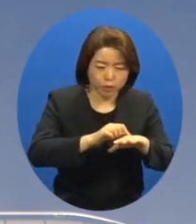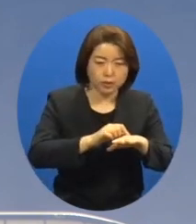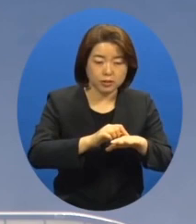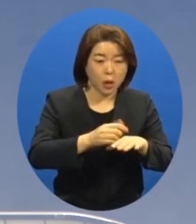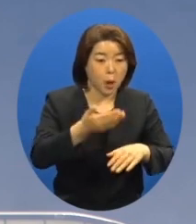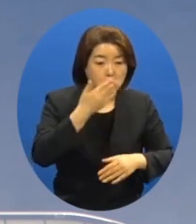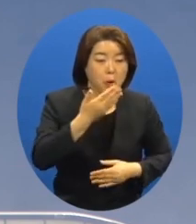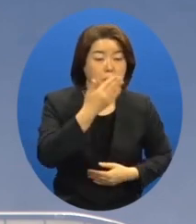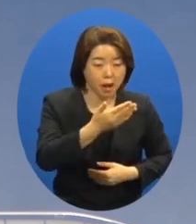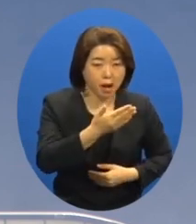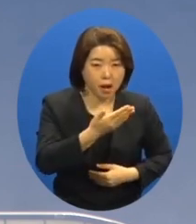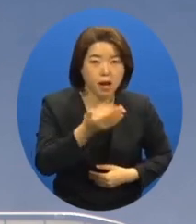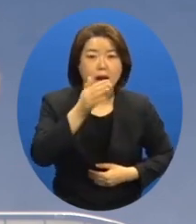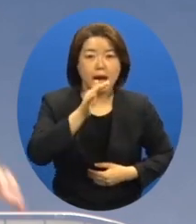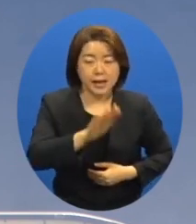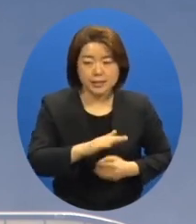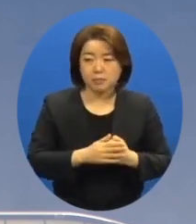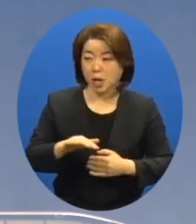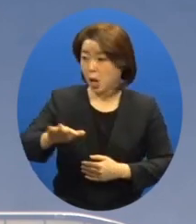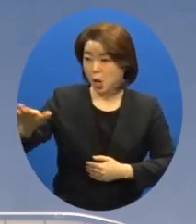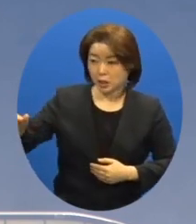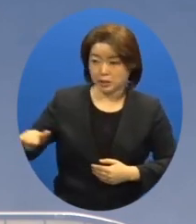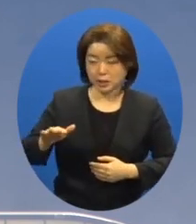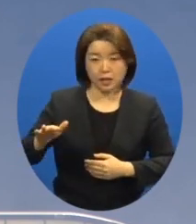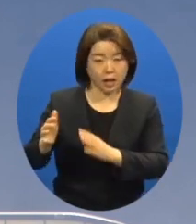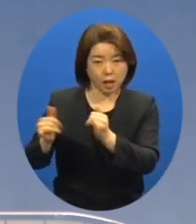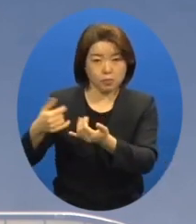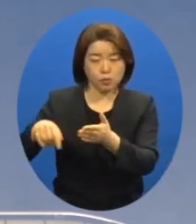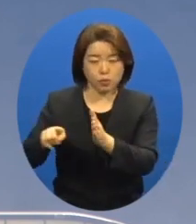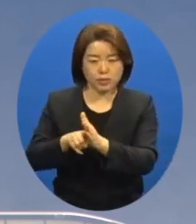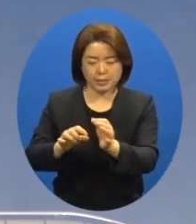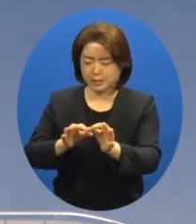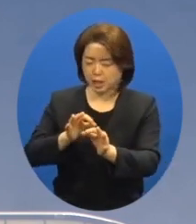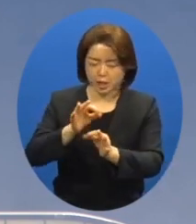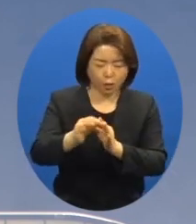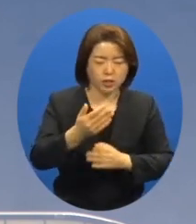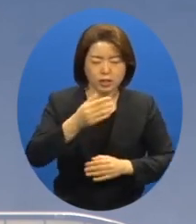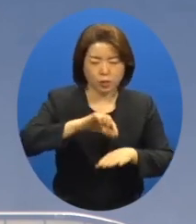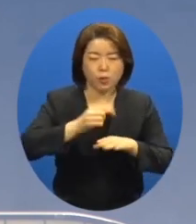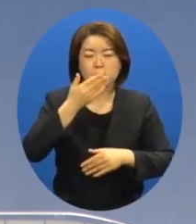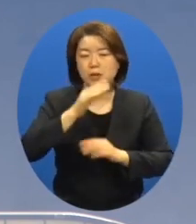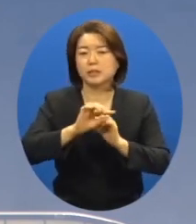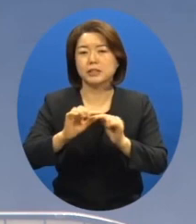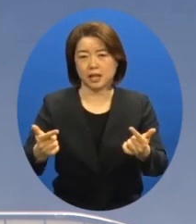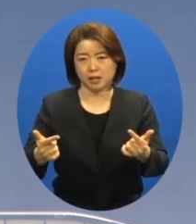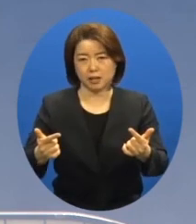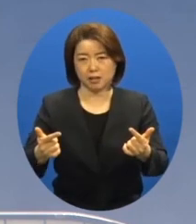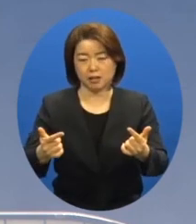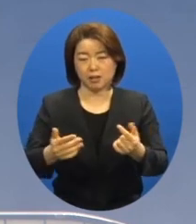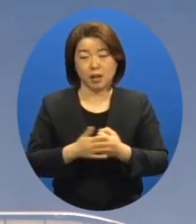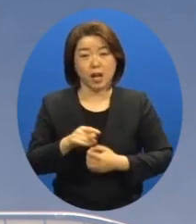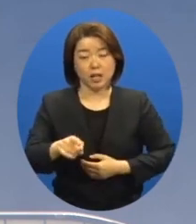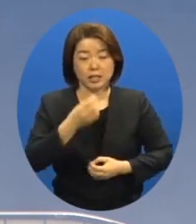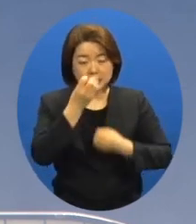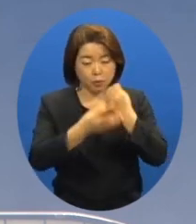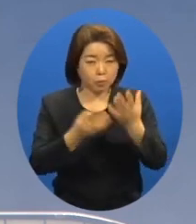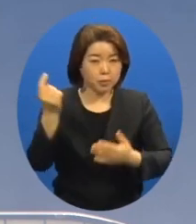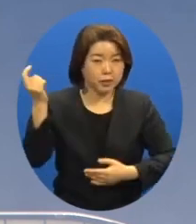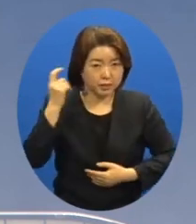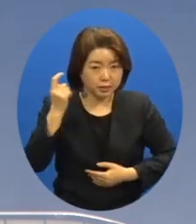수 있지만 영원히 나는 고기 먹지 않겠다. 여러분, 이 사도 바울의 고백을